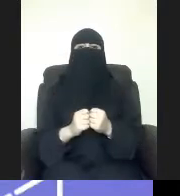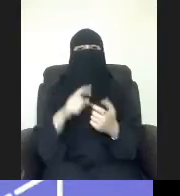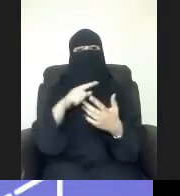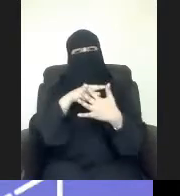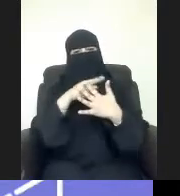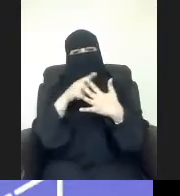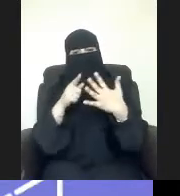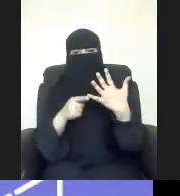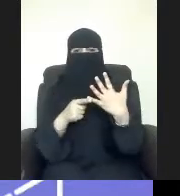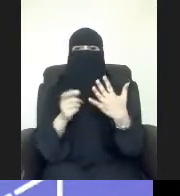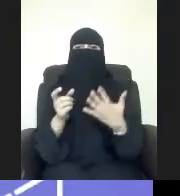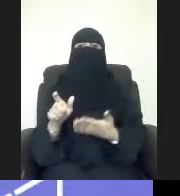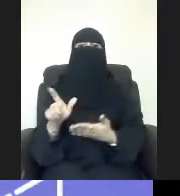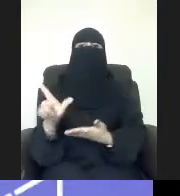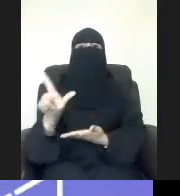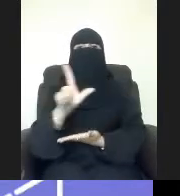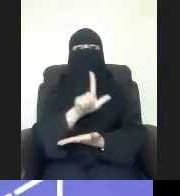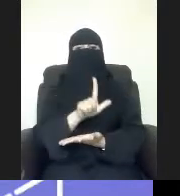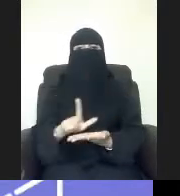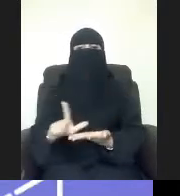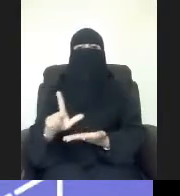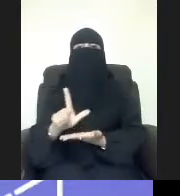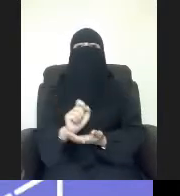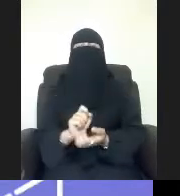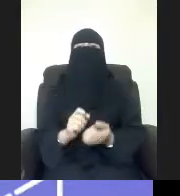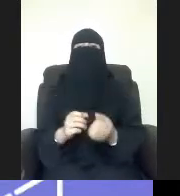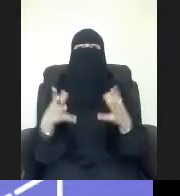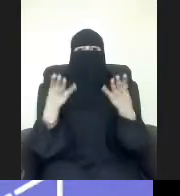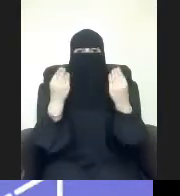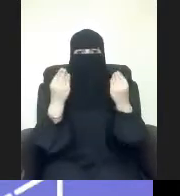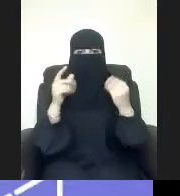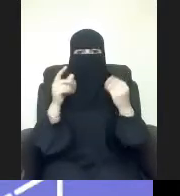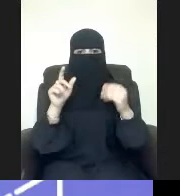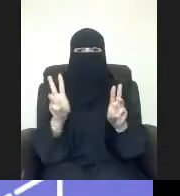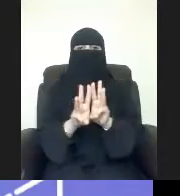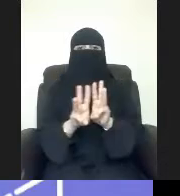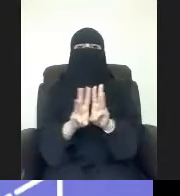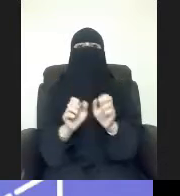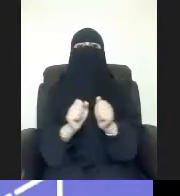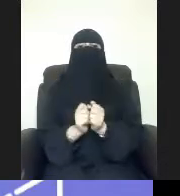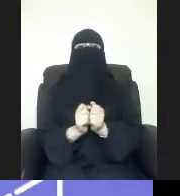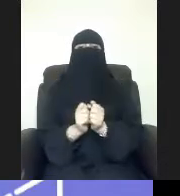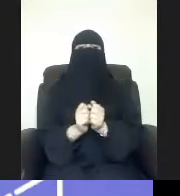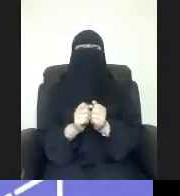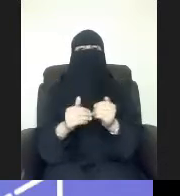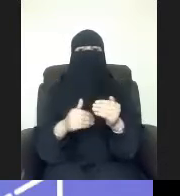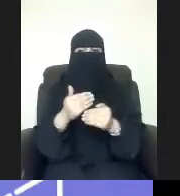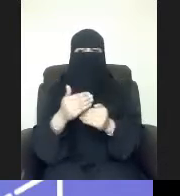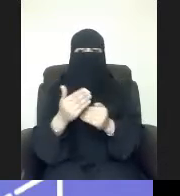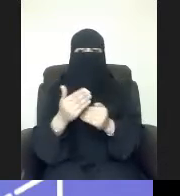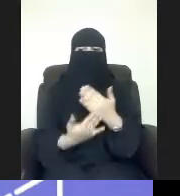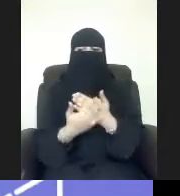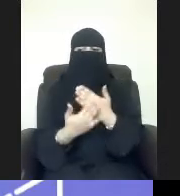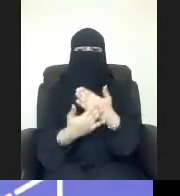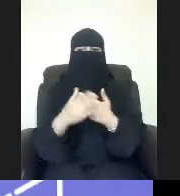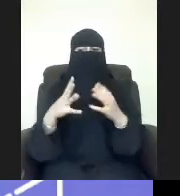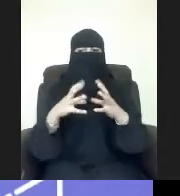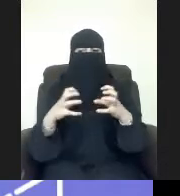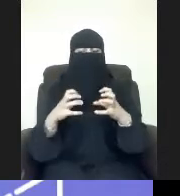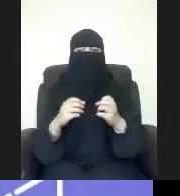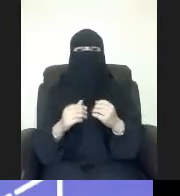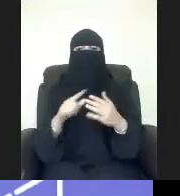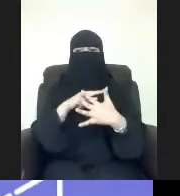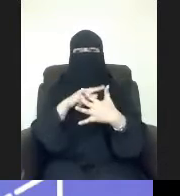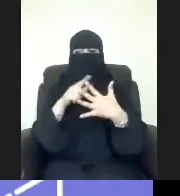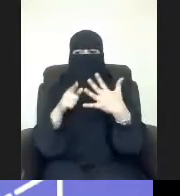ملتقى التعلم المدمج، تحديات جديدة ومباركة وممارسات مبتكرة. كما أرحب بالمتحدثين في جلسة